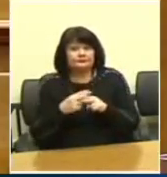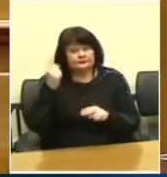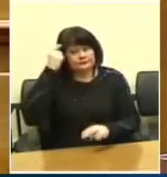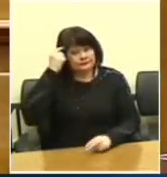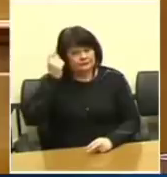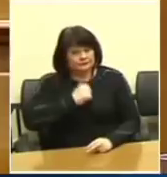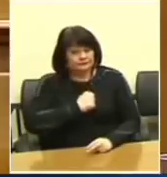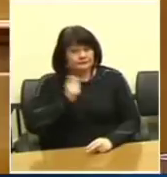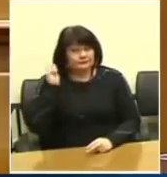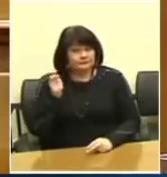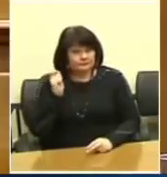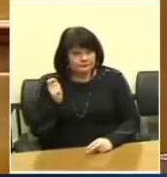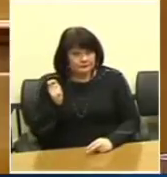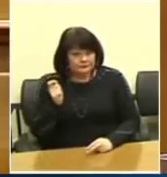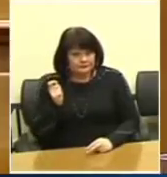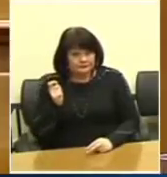και πολιτικών